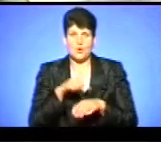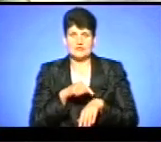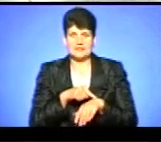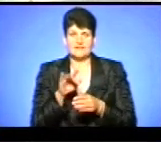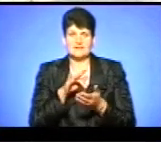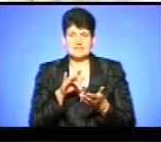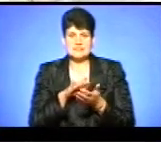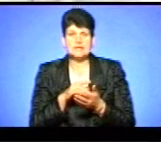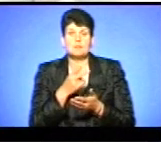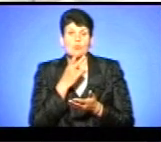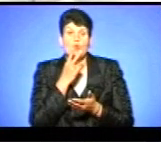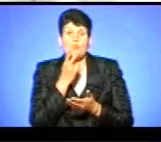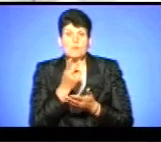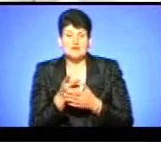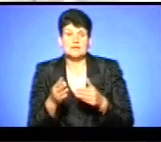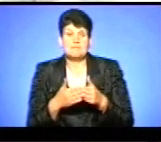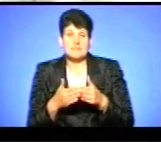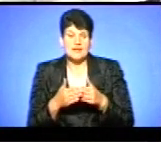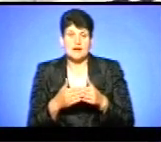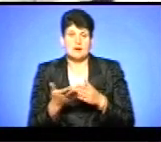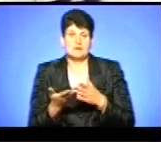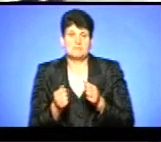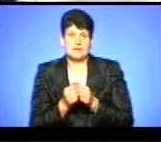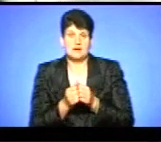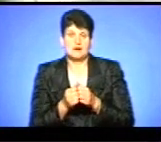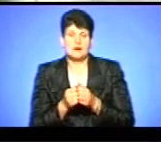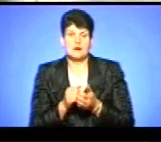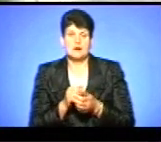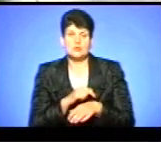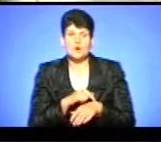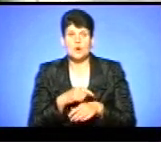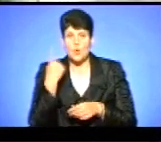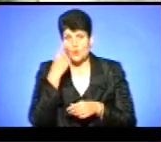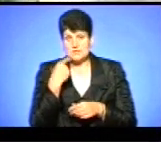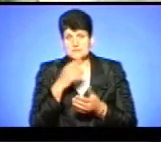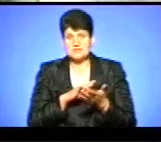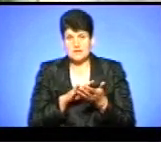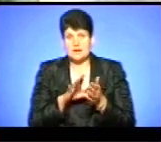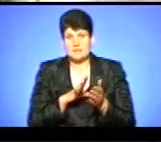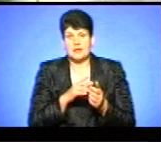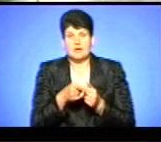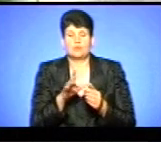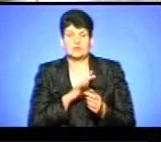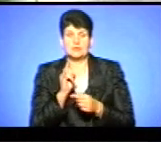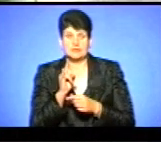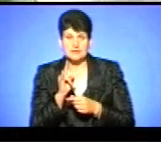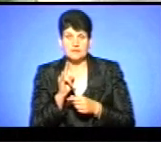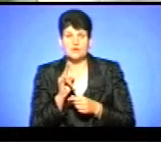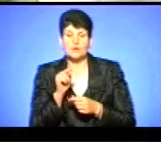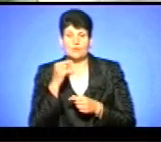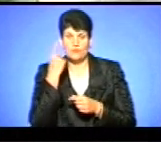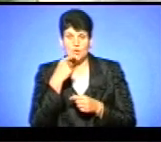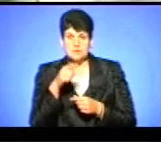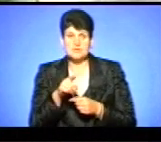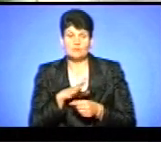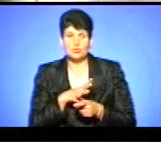Шевченка, ми побачили біля годинника осіб ромської національності, біля яких була дитина. Осіб ромської